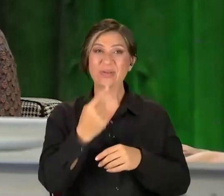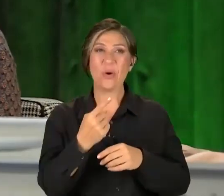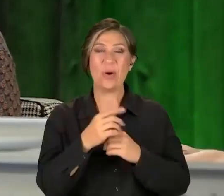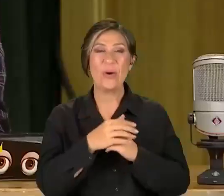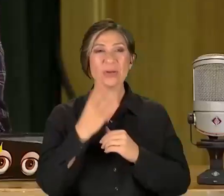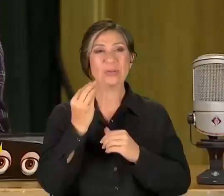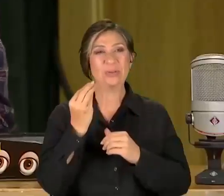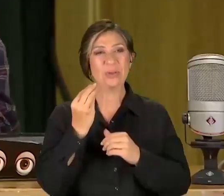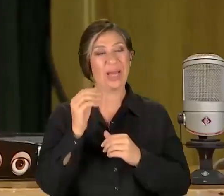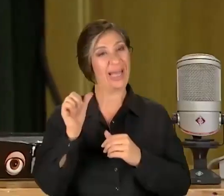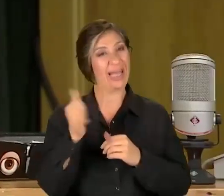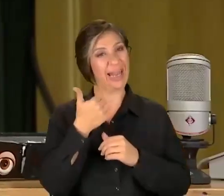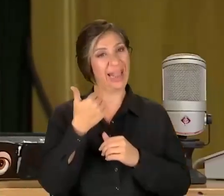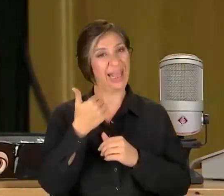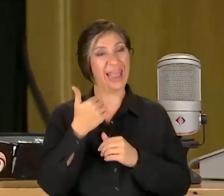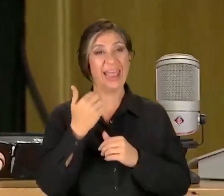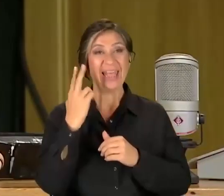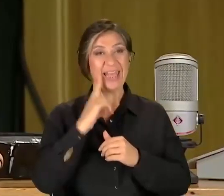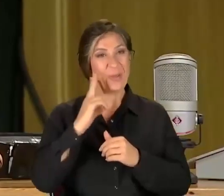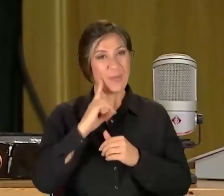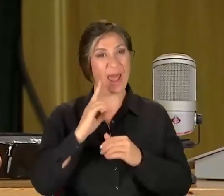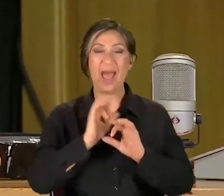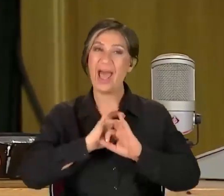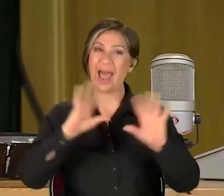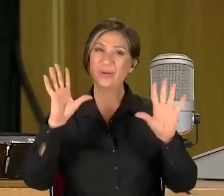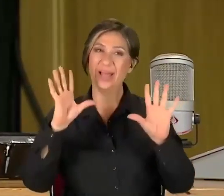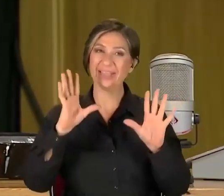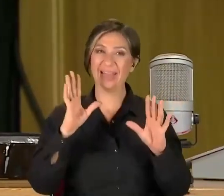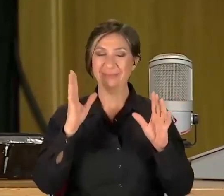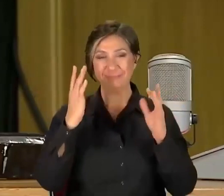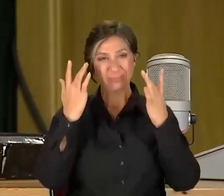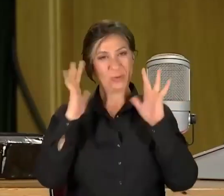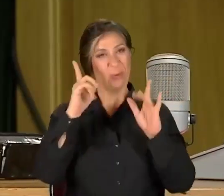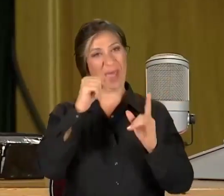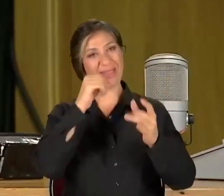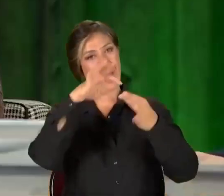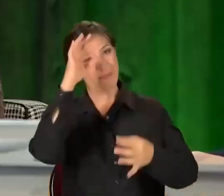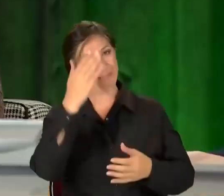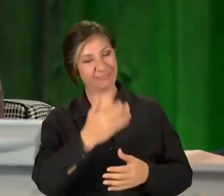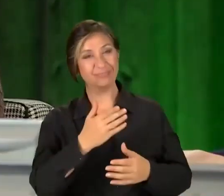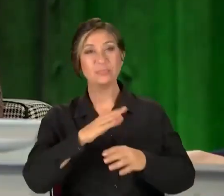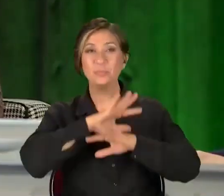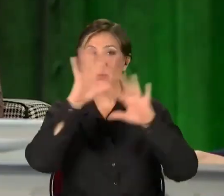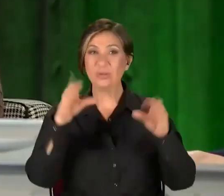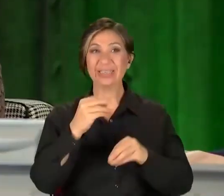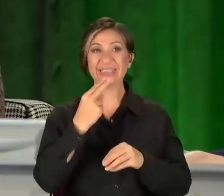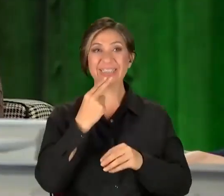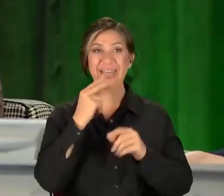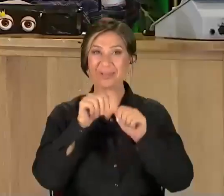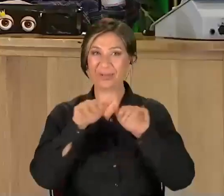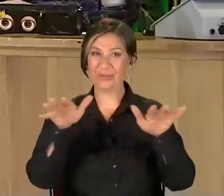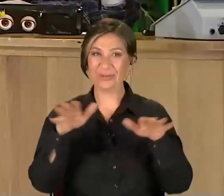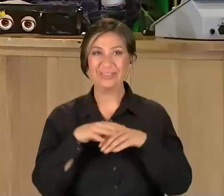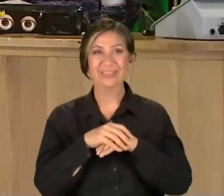eden çok kaliteli, nazik, harikulade, entelektüel bir adamdır. Bütün kızlara